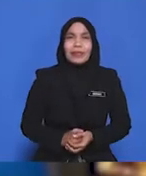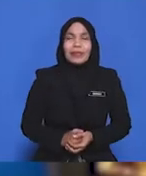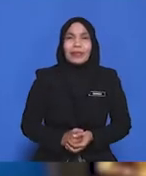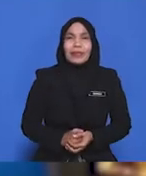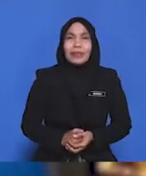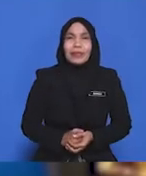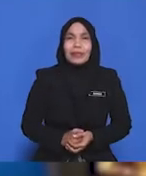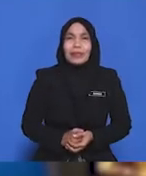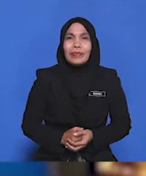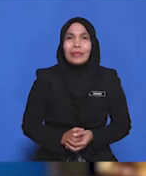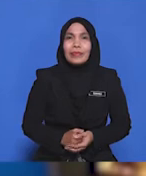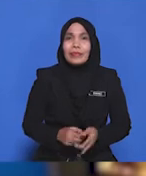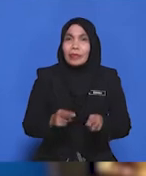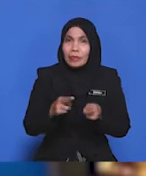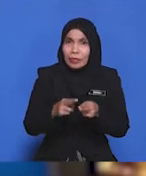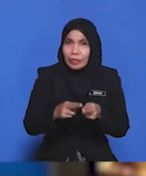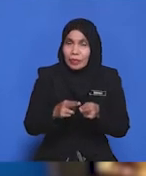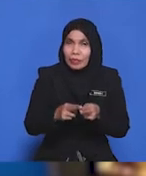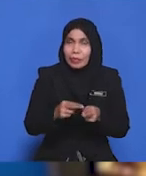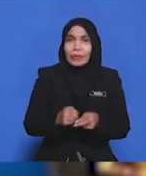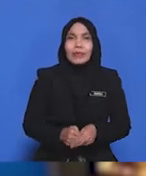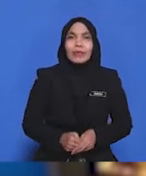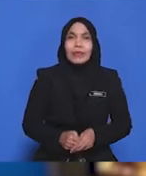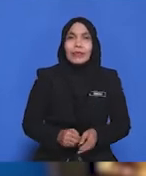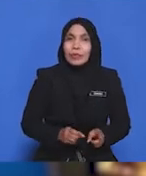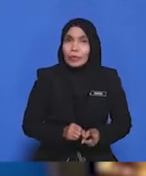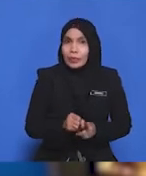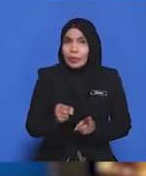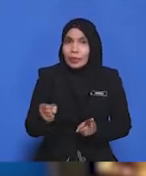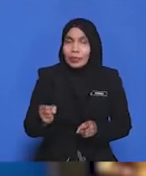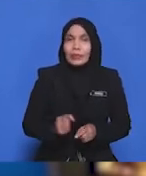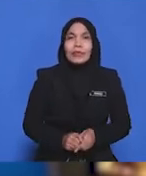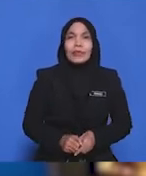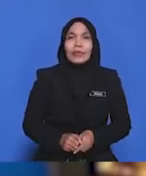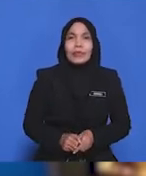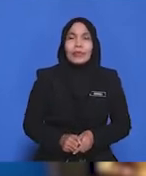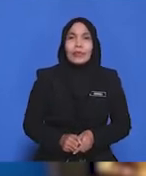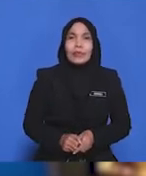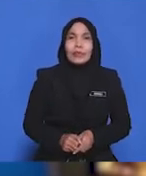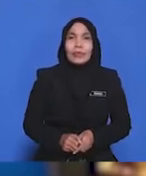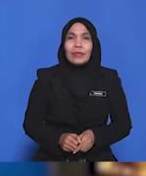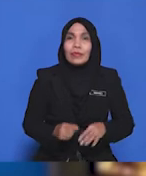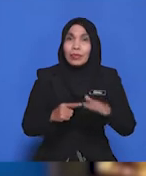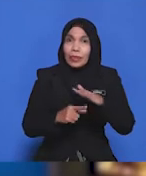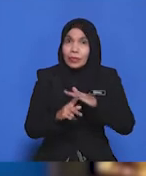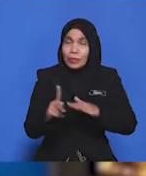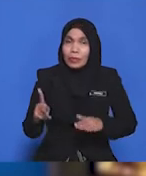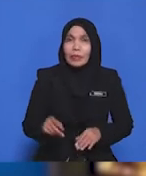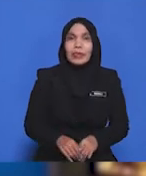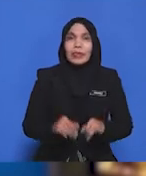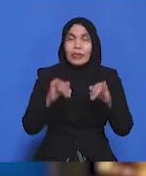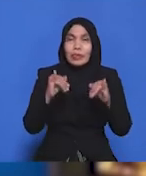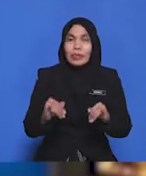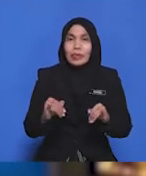Apa yang boleh kita simpulkan ialah sosialisasi sukan melibatkan individu dan juga